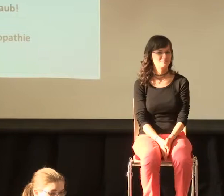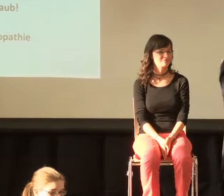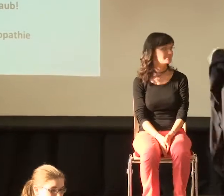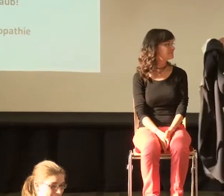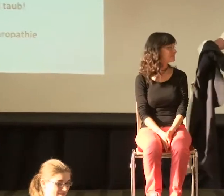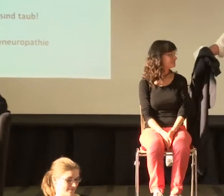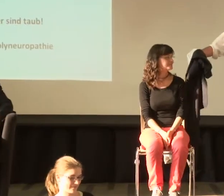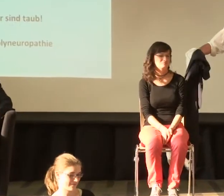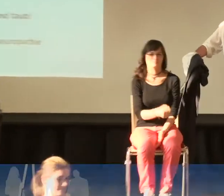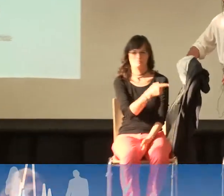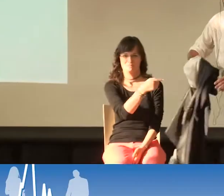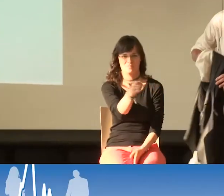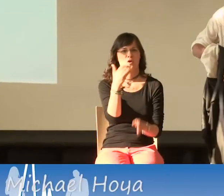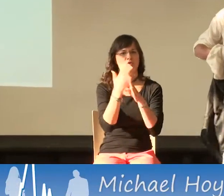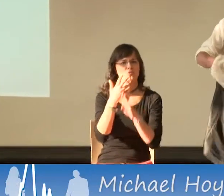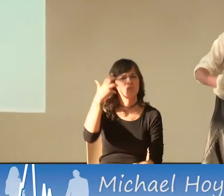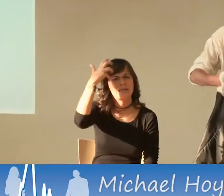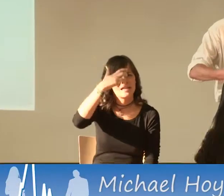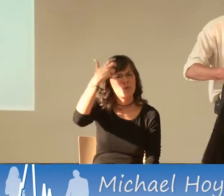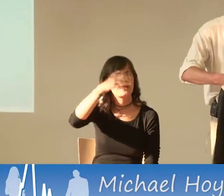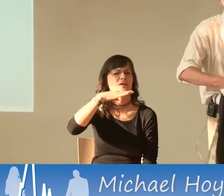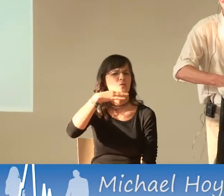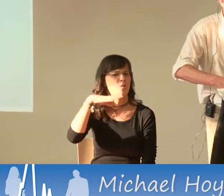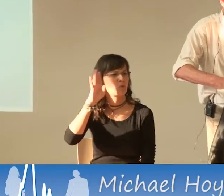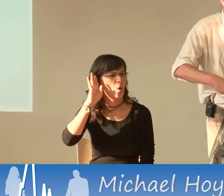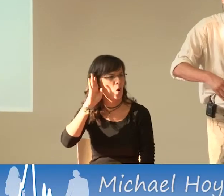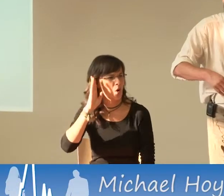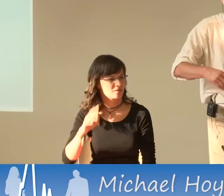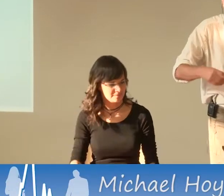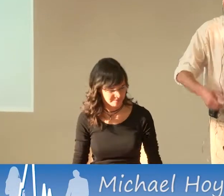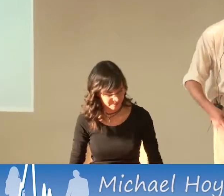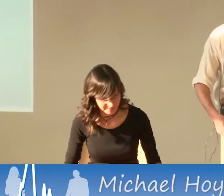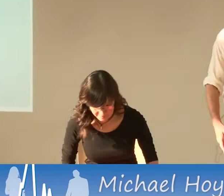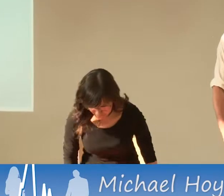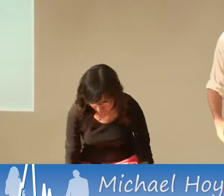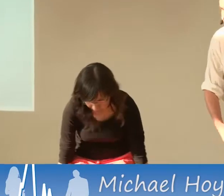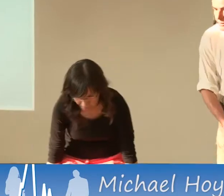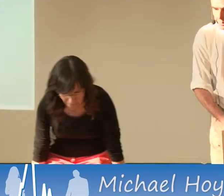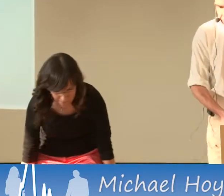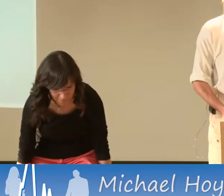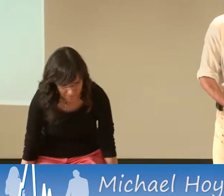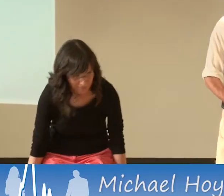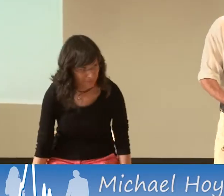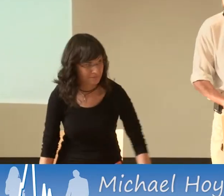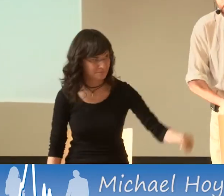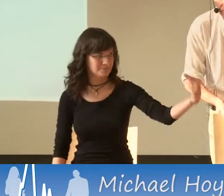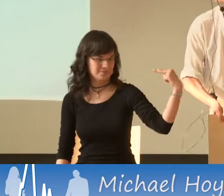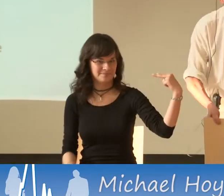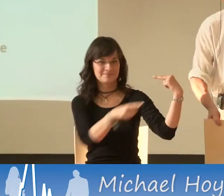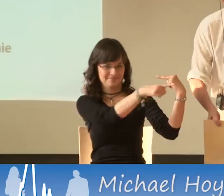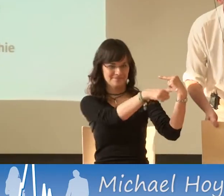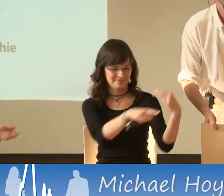Sie haben ja jetzt genug der Theorie. Bitte? Wir sehen leider nichts. Wir sehen leider nichts. Da müssen wir uns noch ein bisschen exponieren.